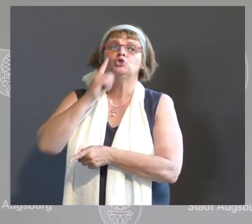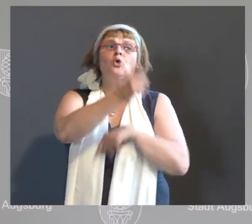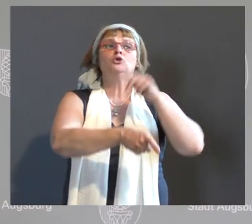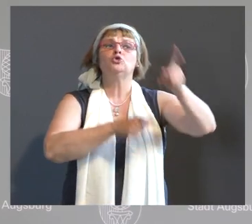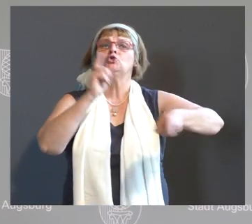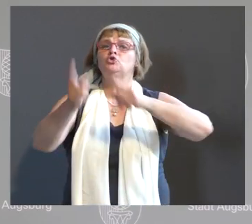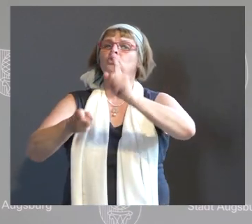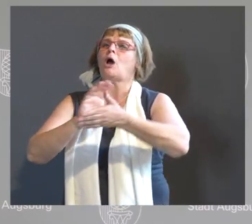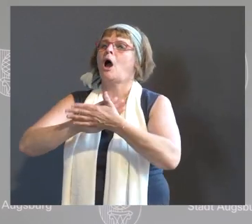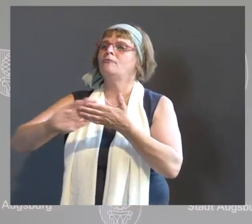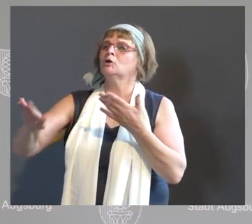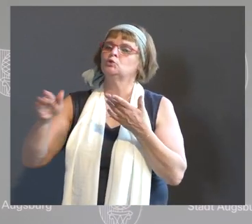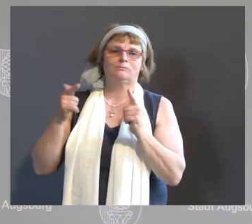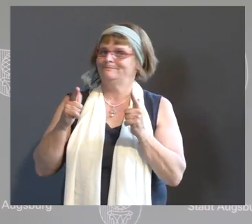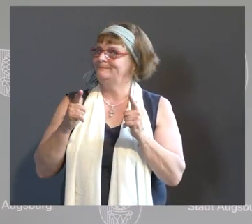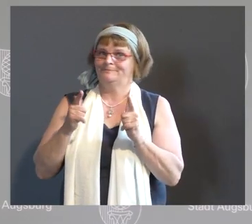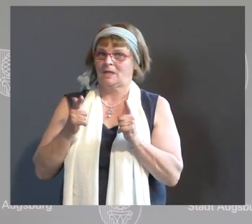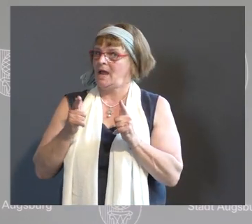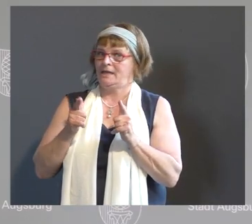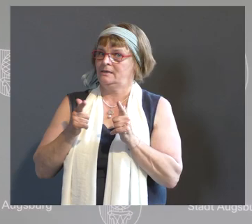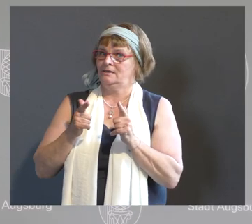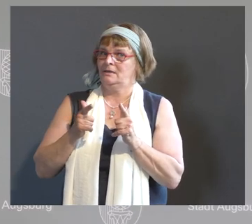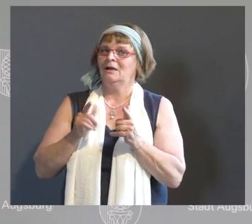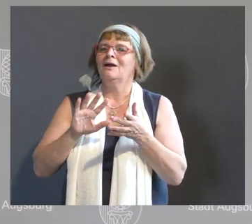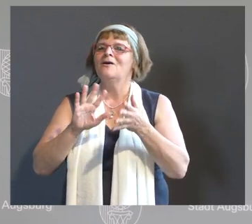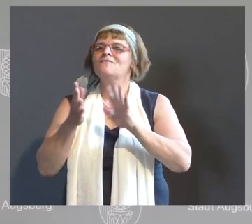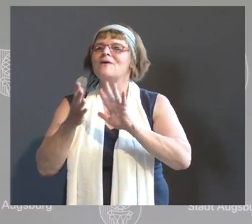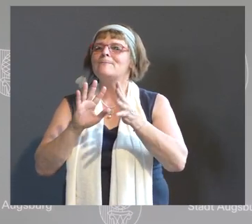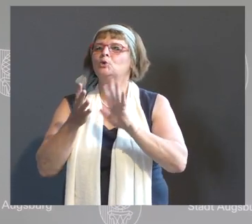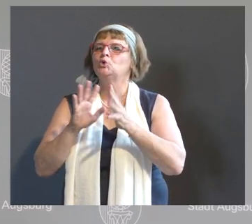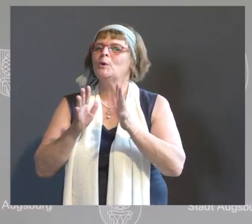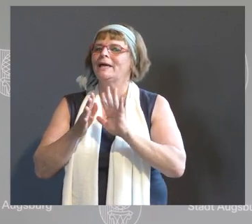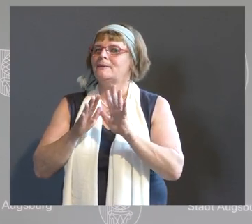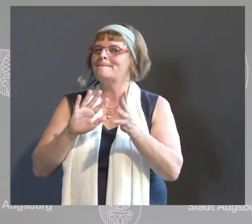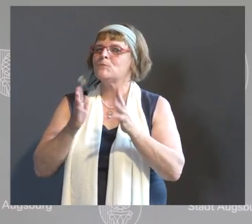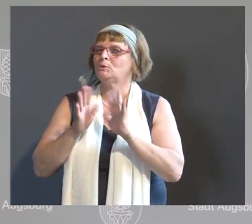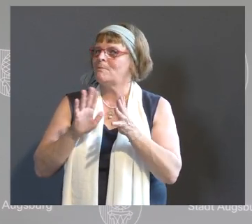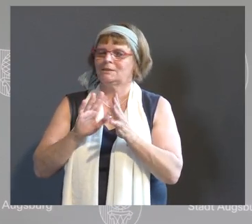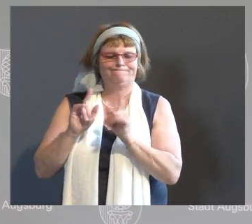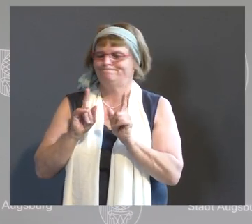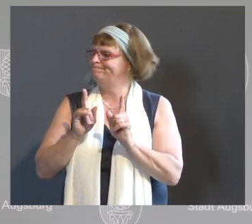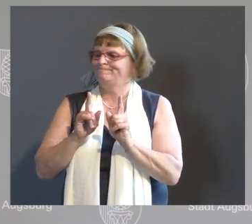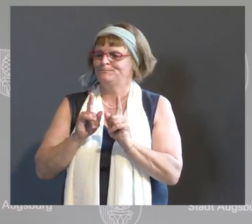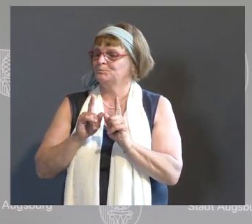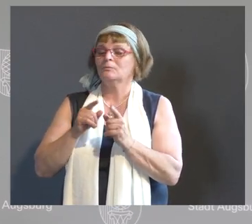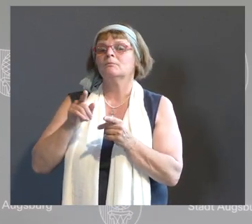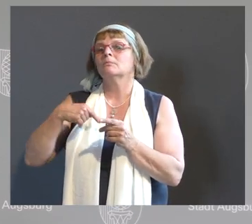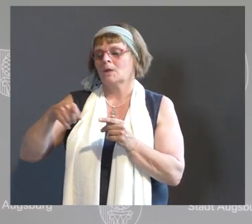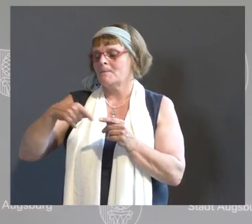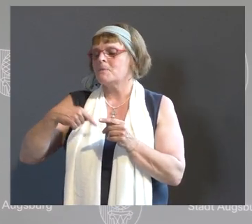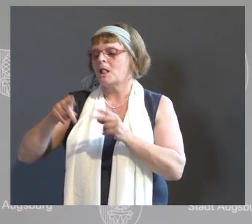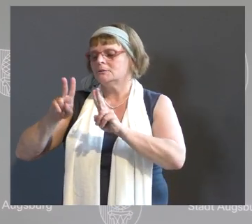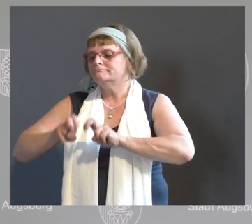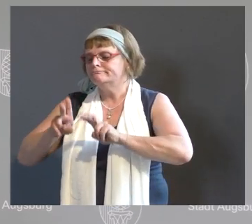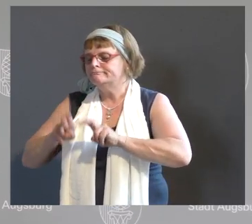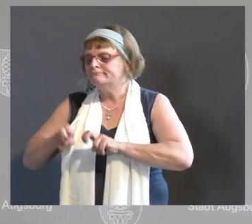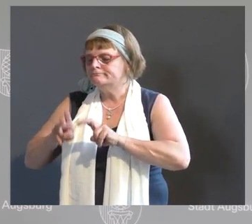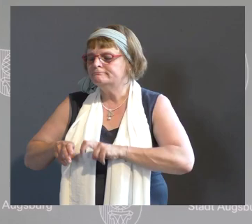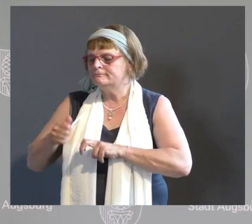mit Mutmaßungen spekuliert. Glaube ich, Sie werden in den nächsten oder wir werden in den nächsten